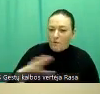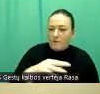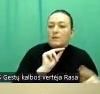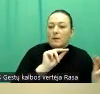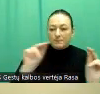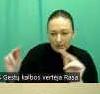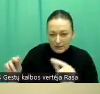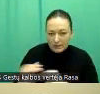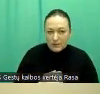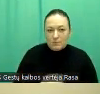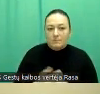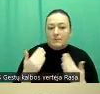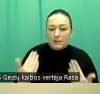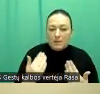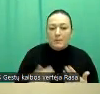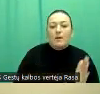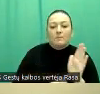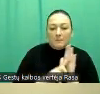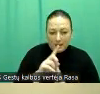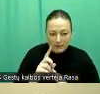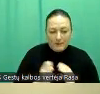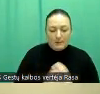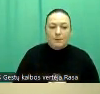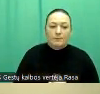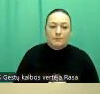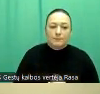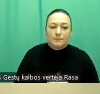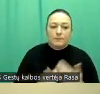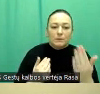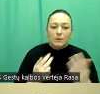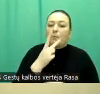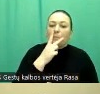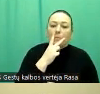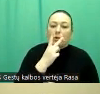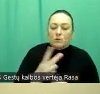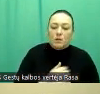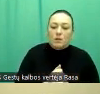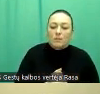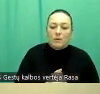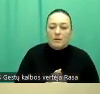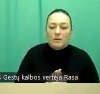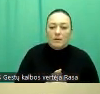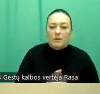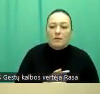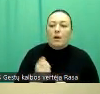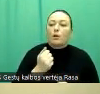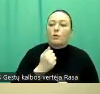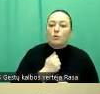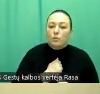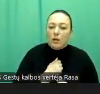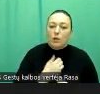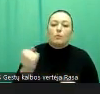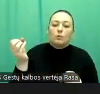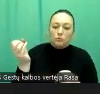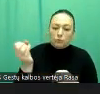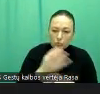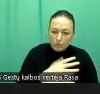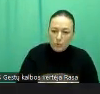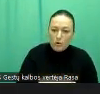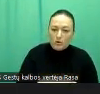Taigi dabar judėkime į priekį. Ir štai pažiūrėkime į tai, ką mes turėtumėme išmokti